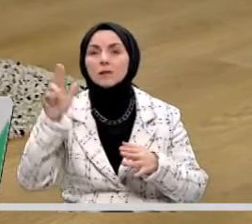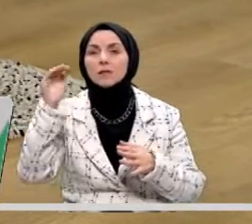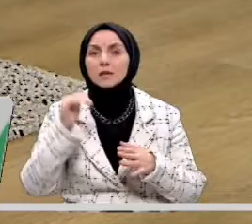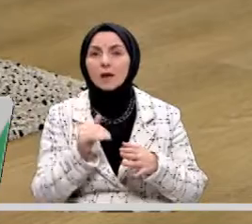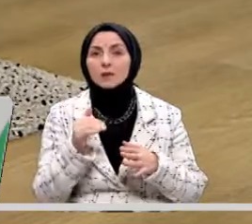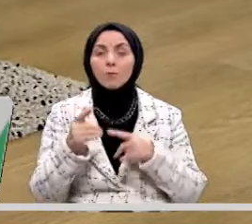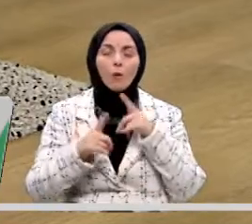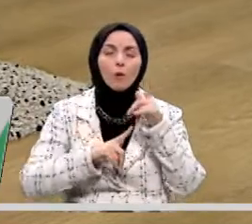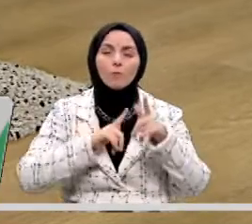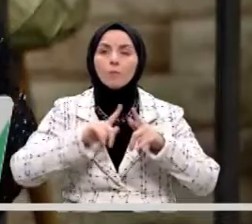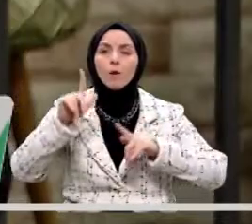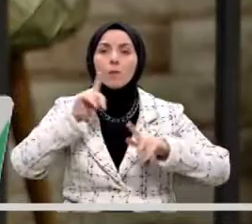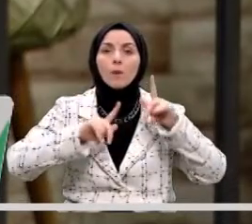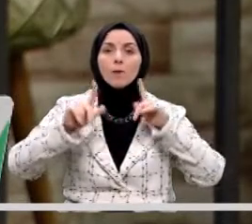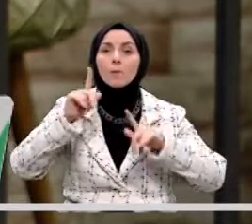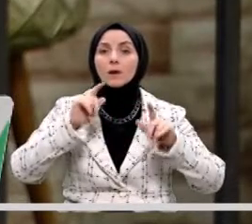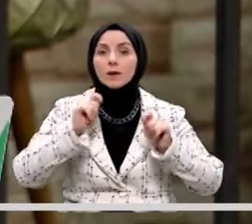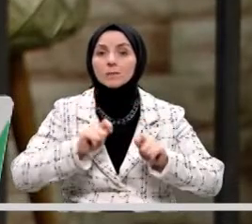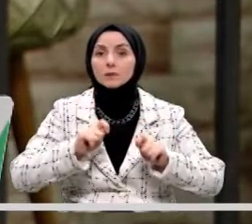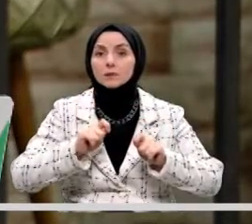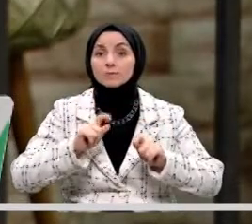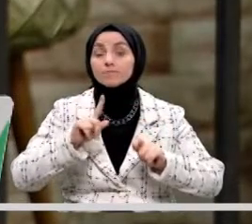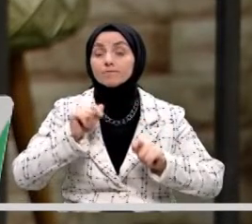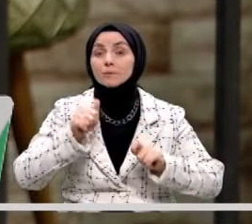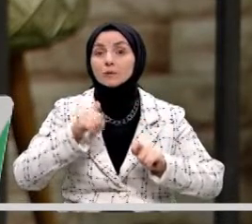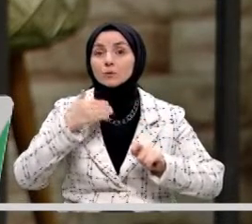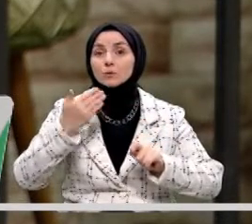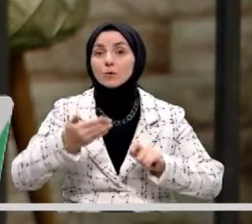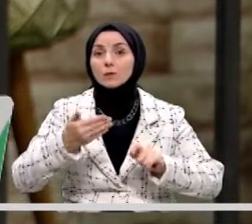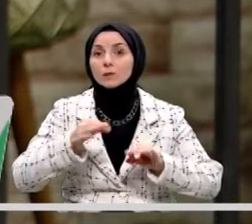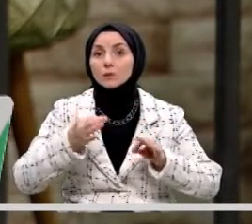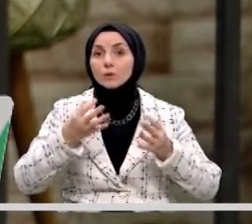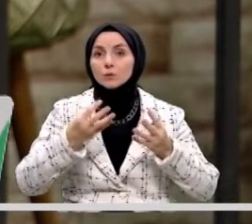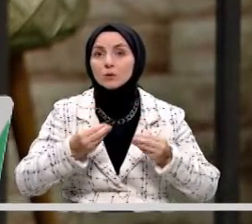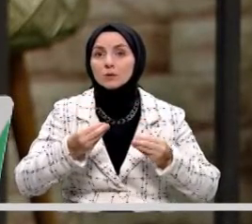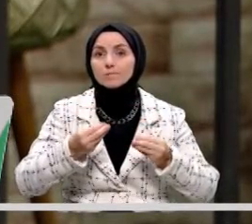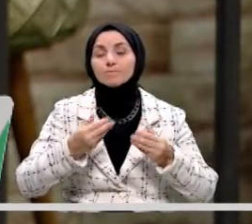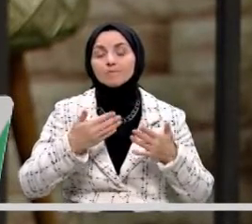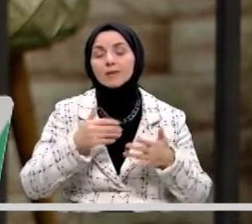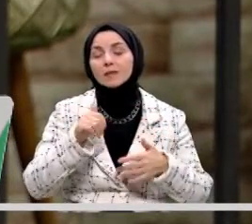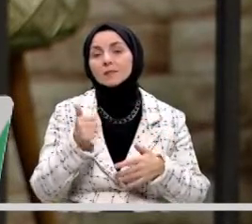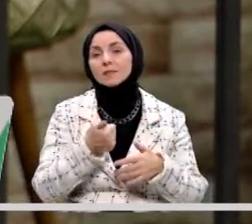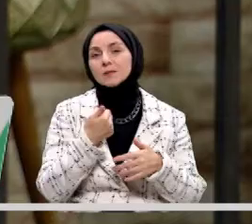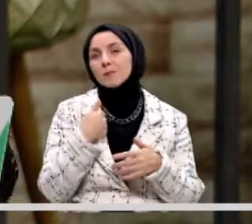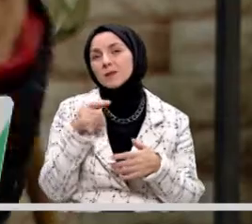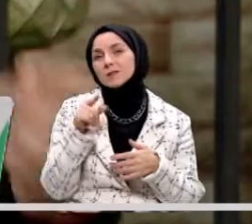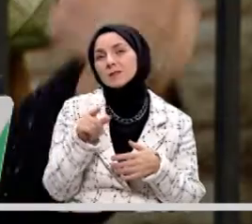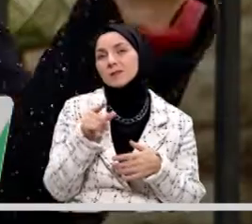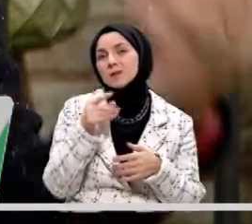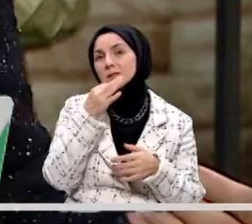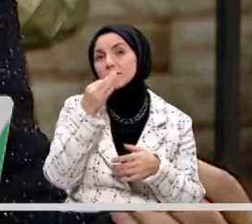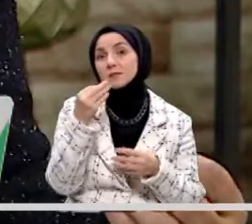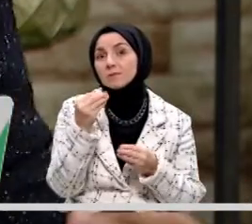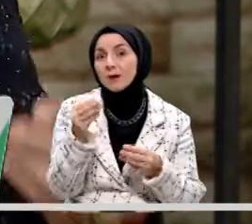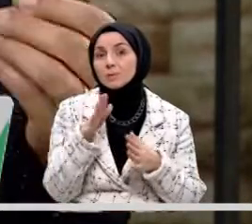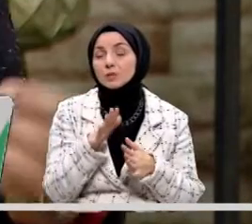kaldık ertesi gün Sanırım sana ben yarın izin vermeyeceğim dışarı çıkmaya Neden Çünkü